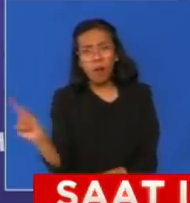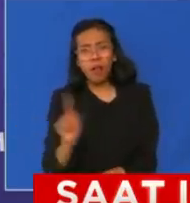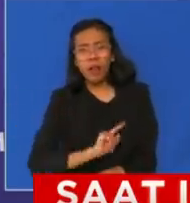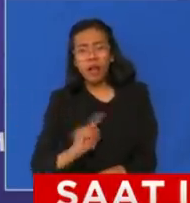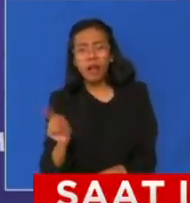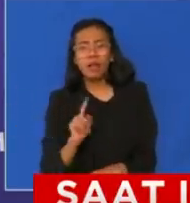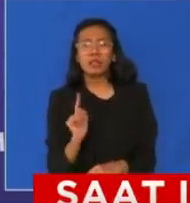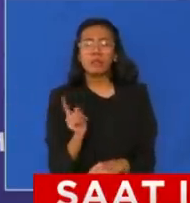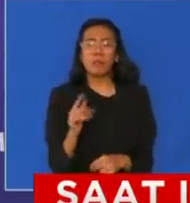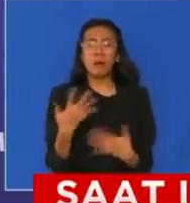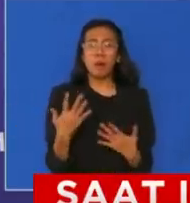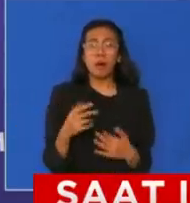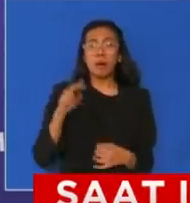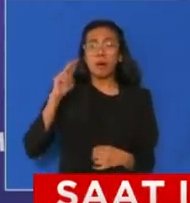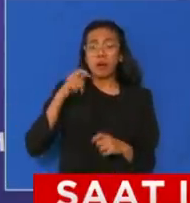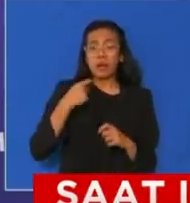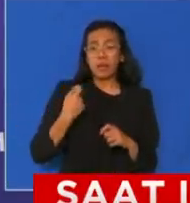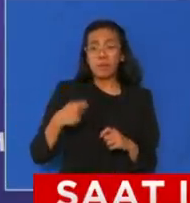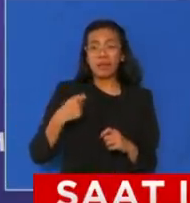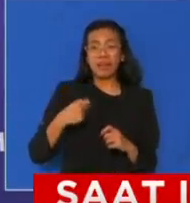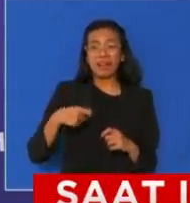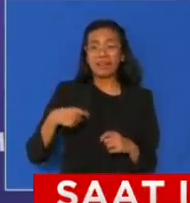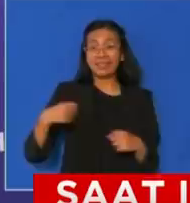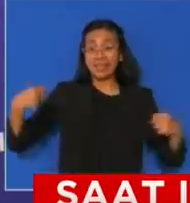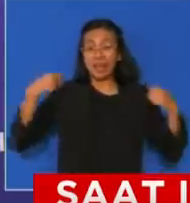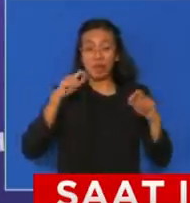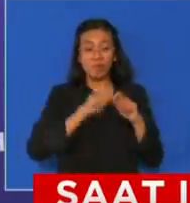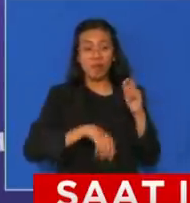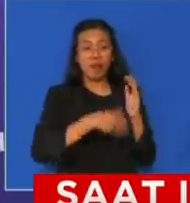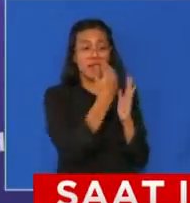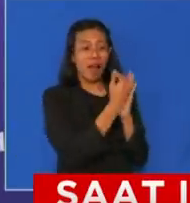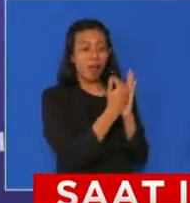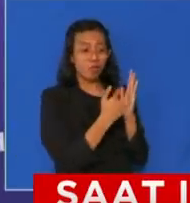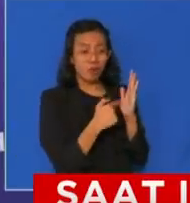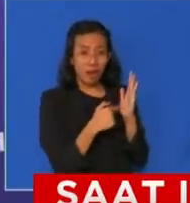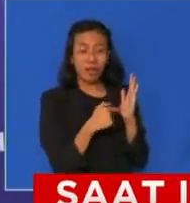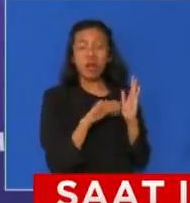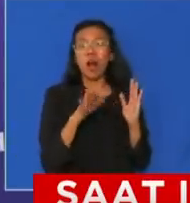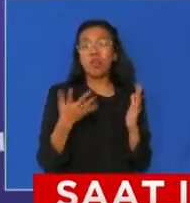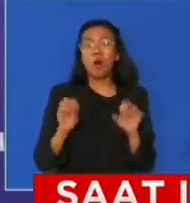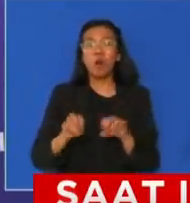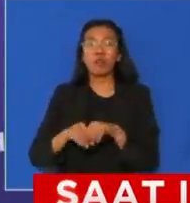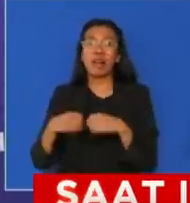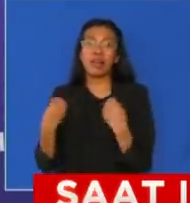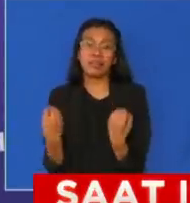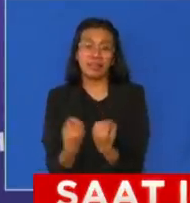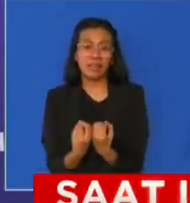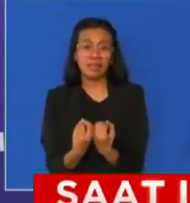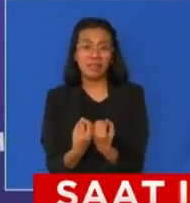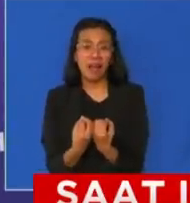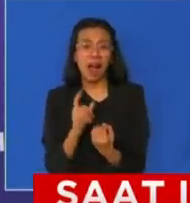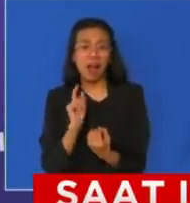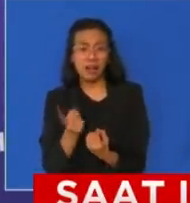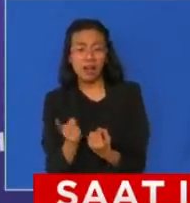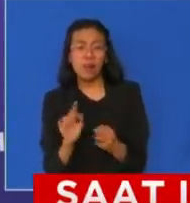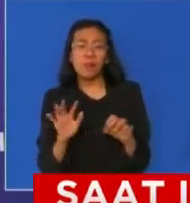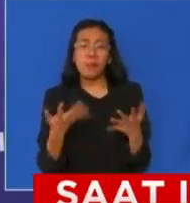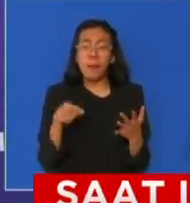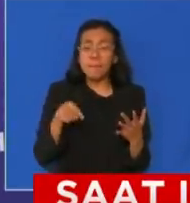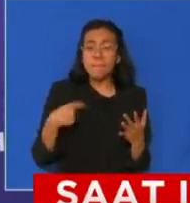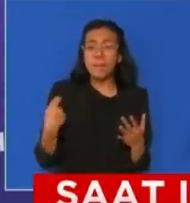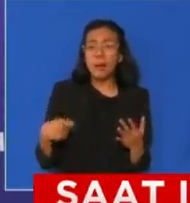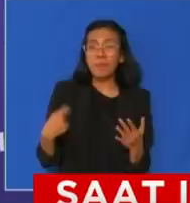ketentuan yang dibuat oleh Kementerian Kesehatan oleh organisasi profesi ketentuan yang dibawa oleh